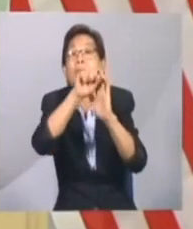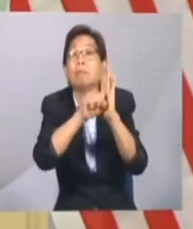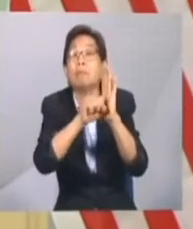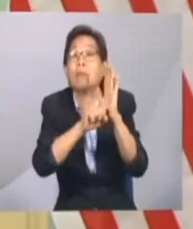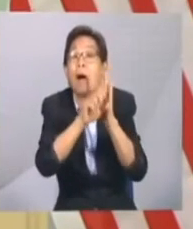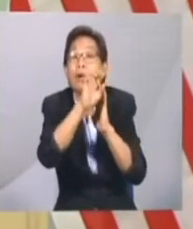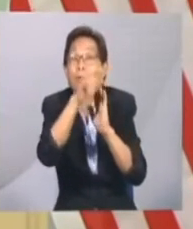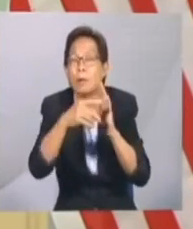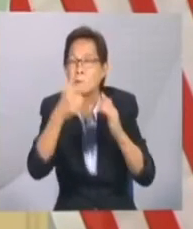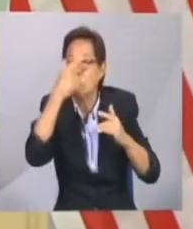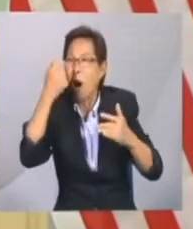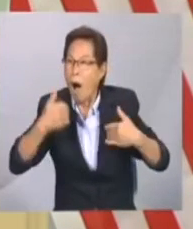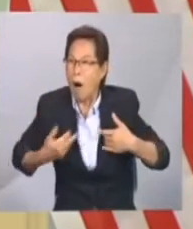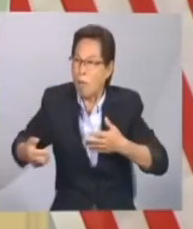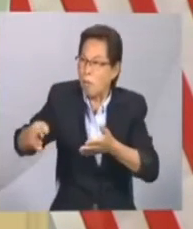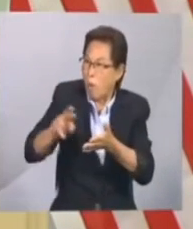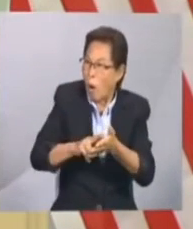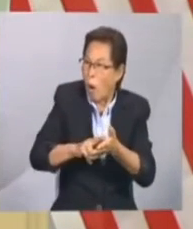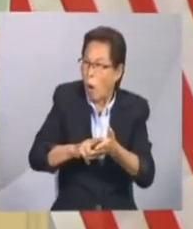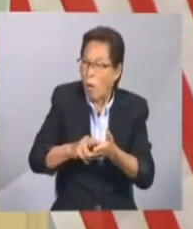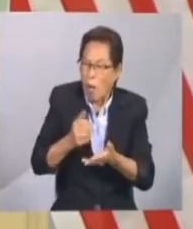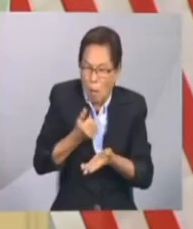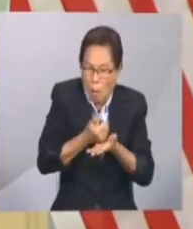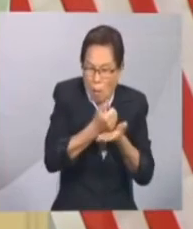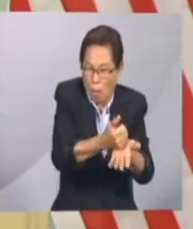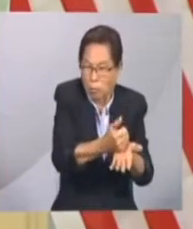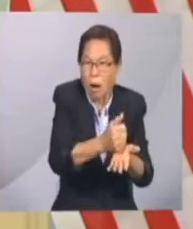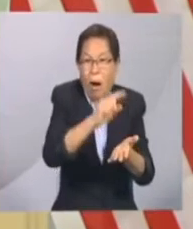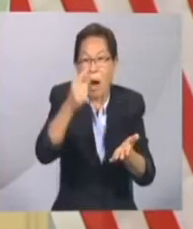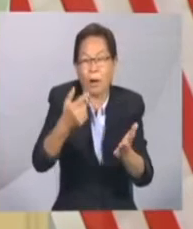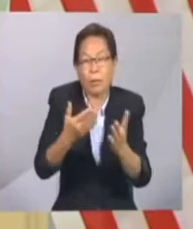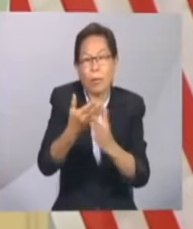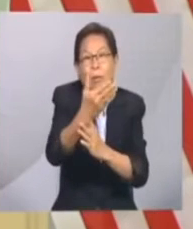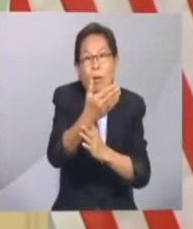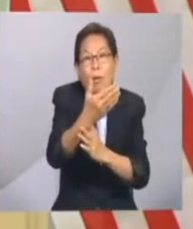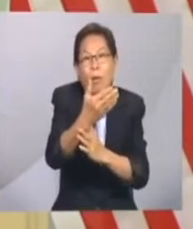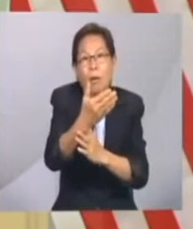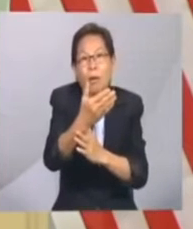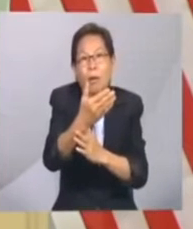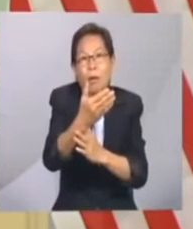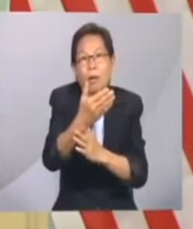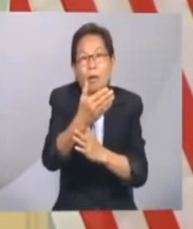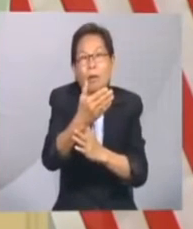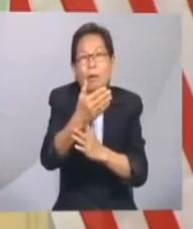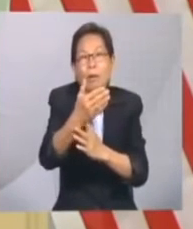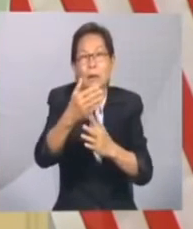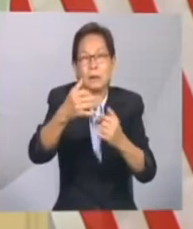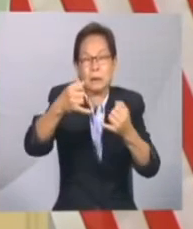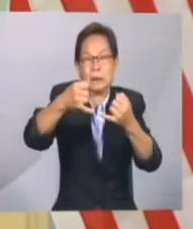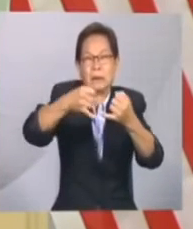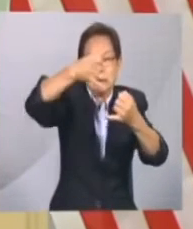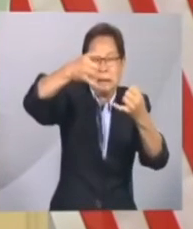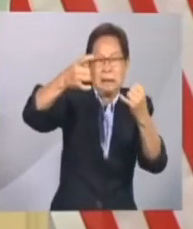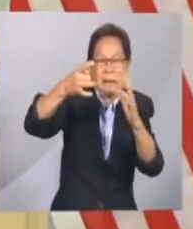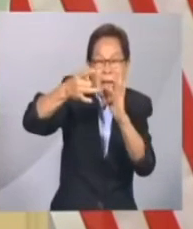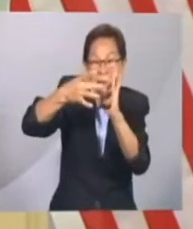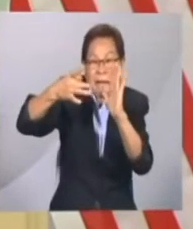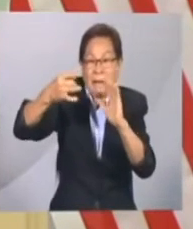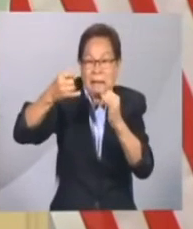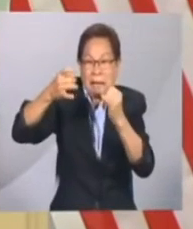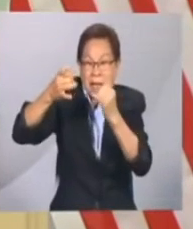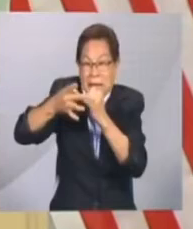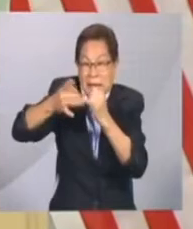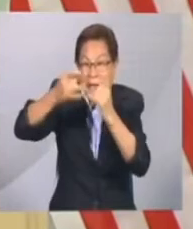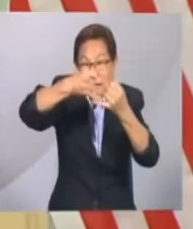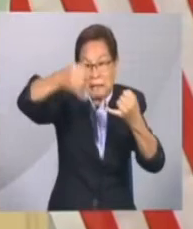terdapat laporan berita yang menyatakan mereka memberi bantuan hanya melalui kawat duri, main pas-pas macam tu je. Jadi apa komen Datuk